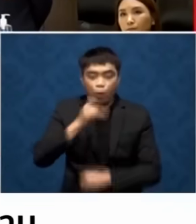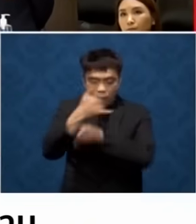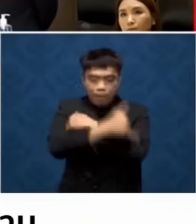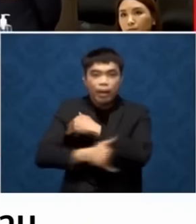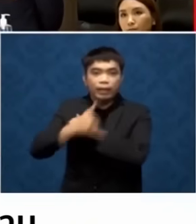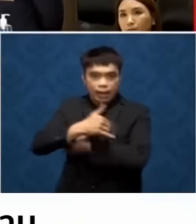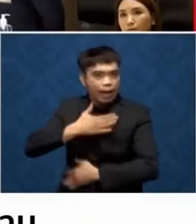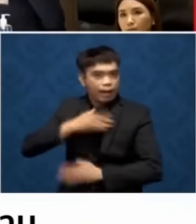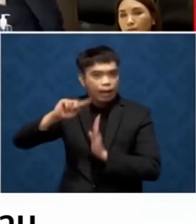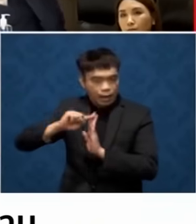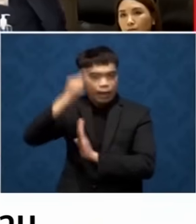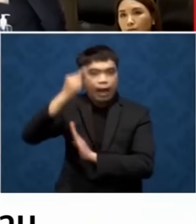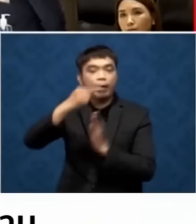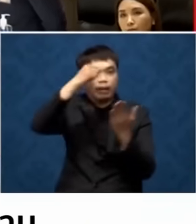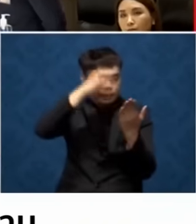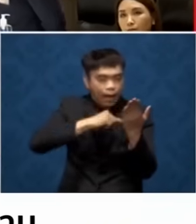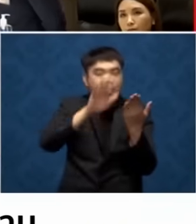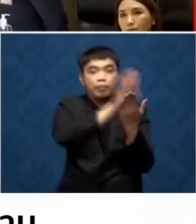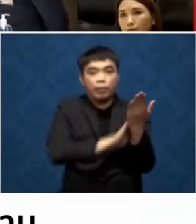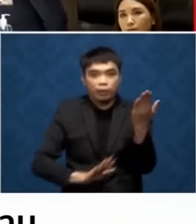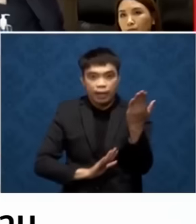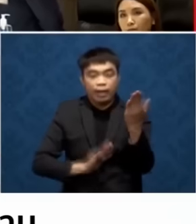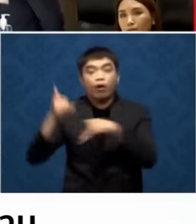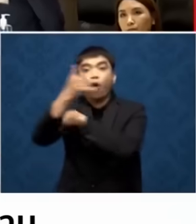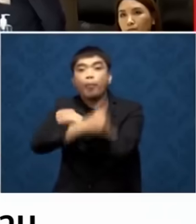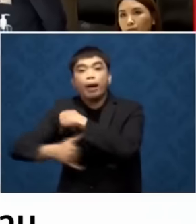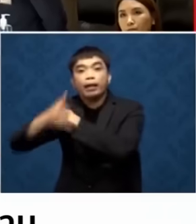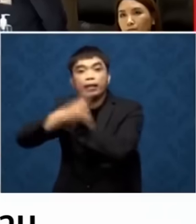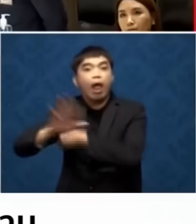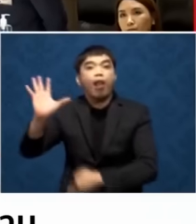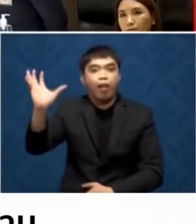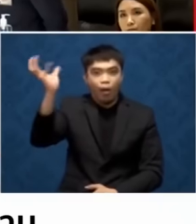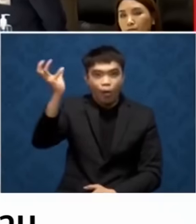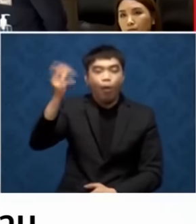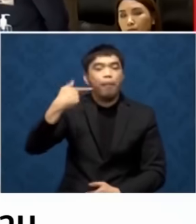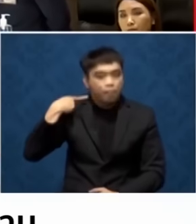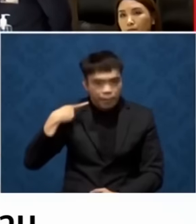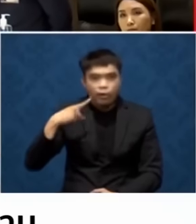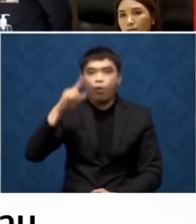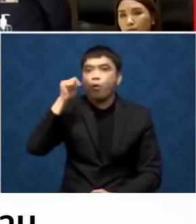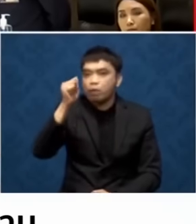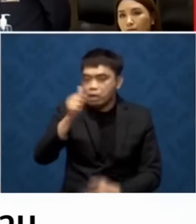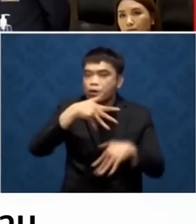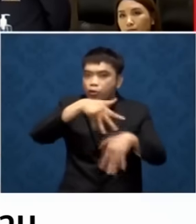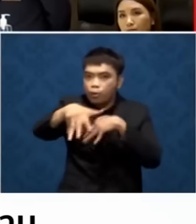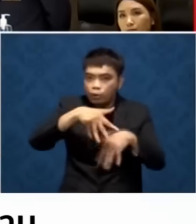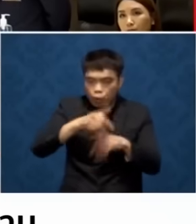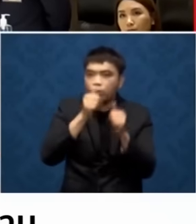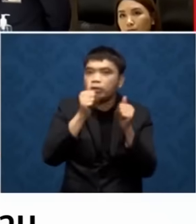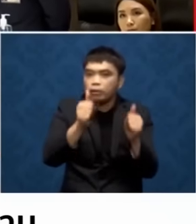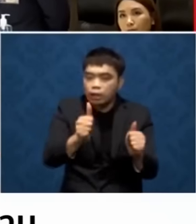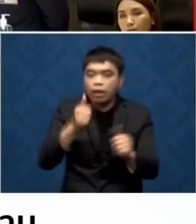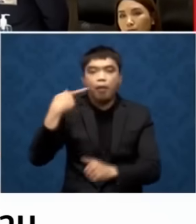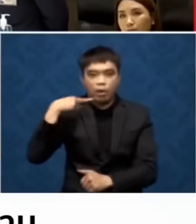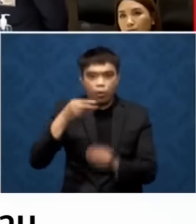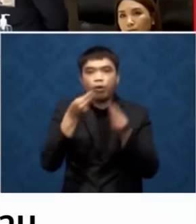ติครั้งแรกของผม Thailand is back and Thailand means business ซึ่งจะเป็นผลประโยชน์สำหรับประชาชนคนในชาตินี้และเป็นผลประ